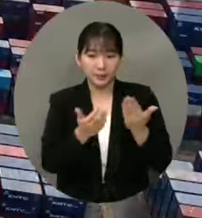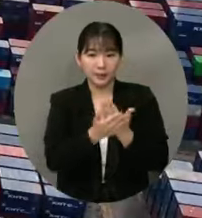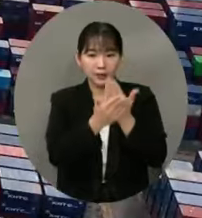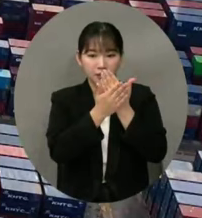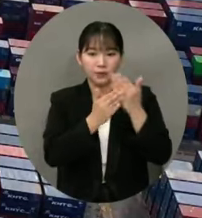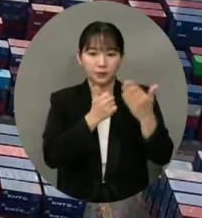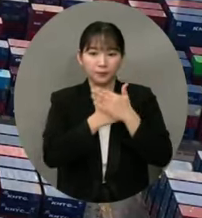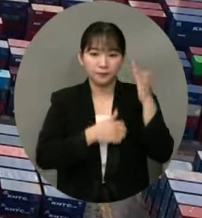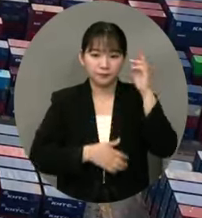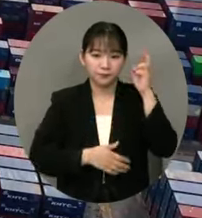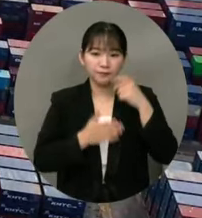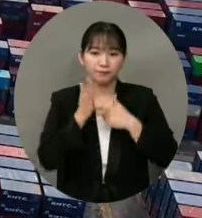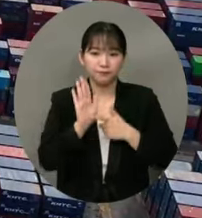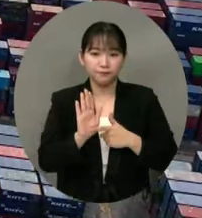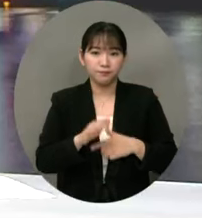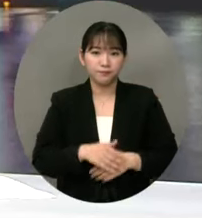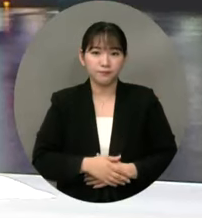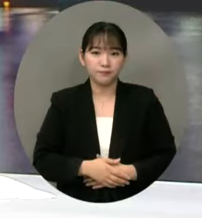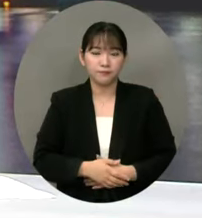것이라고 밝혔습니다.